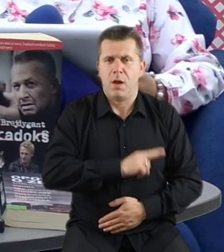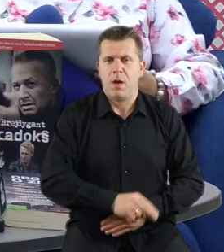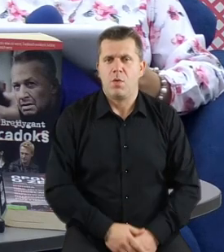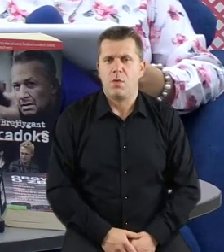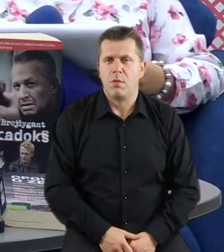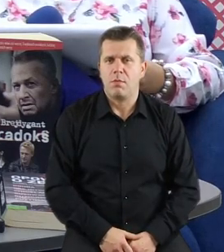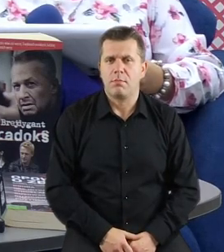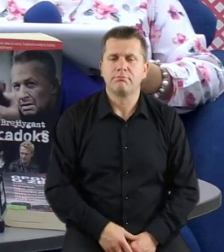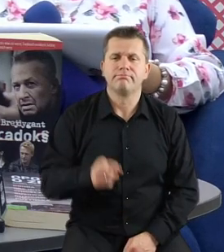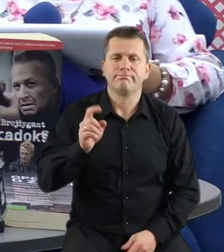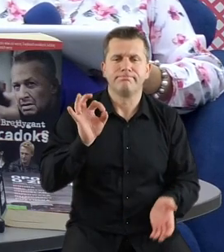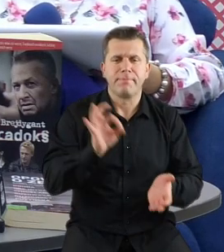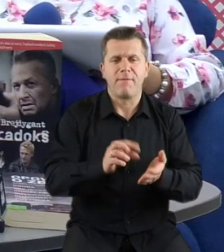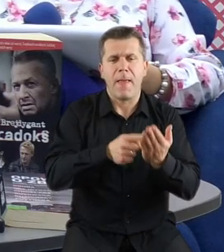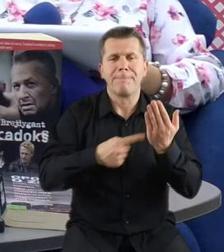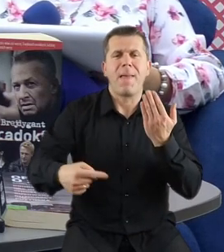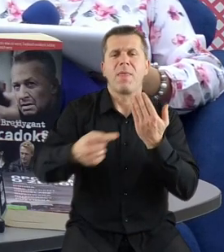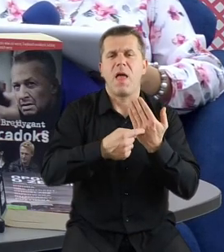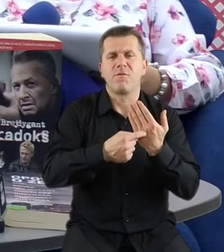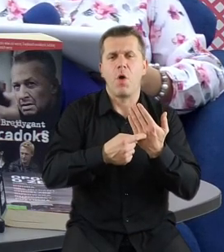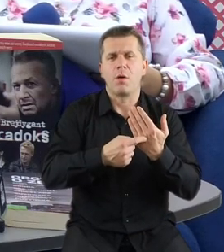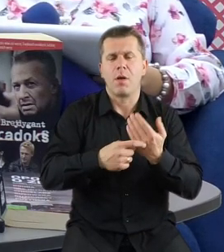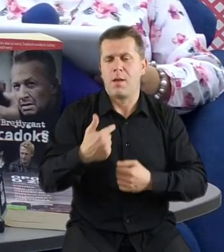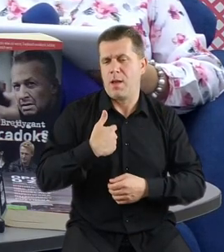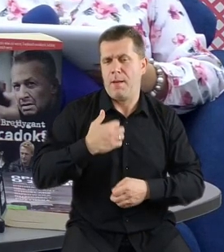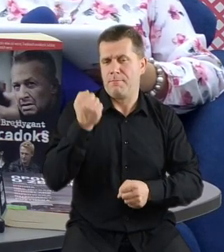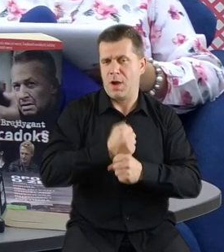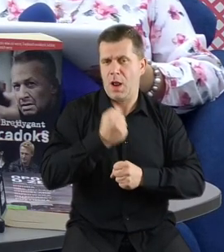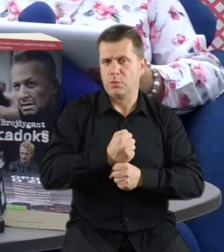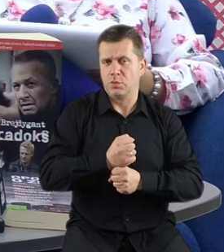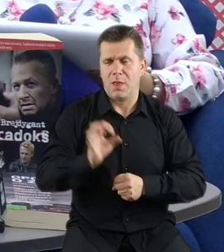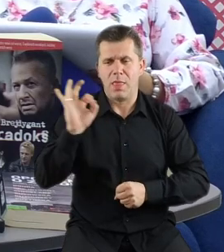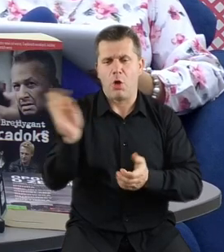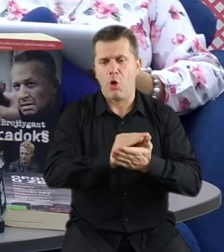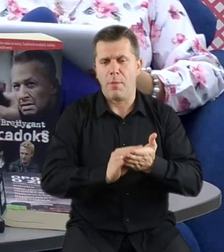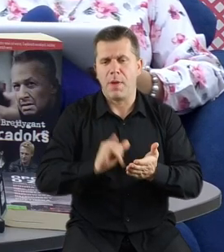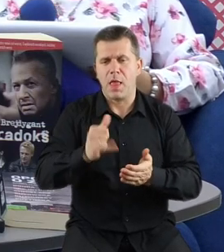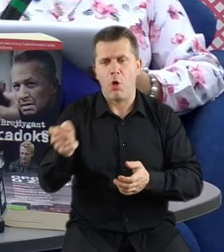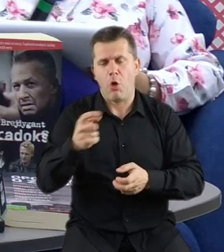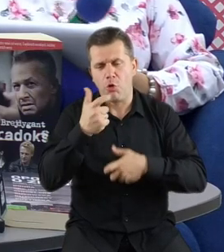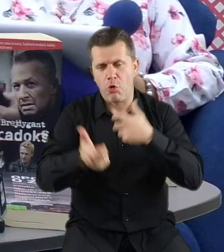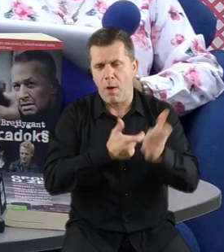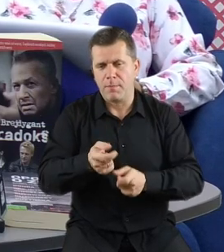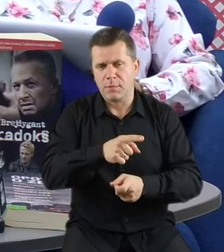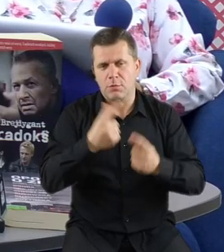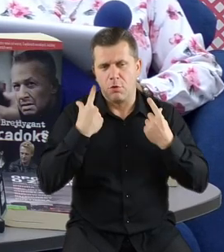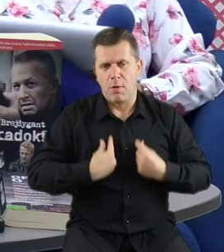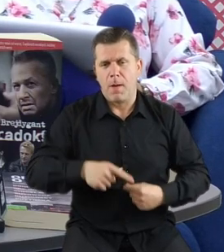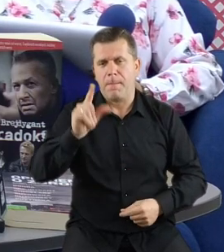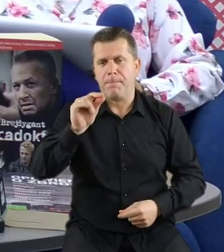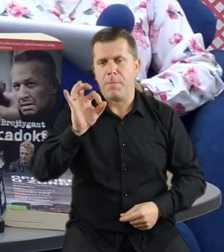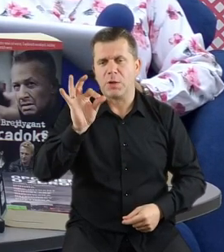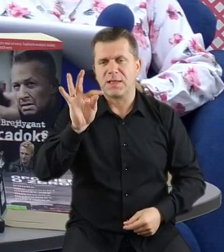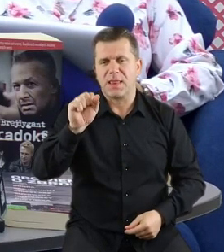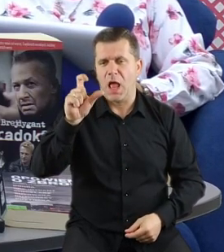spodobało jako pewna metafora tego, jak ja pracuję, jego opis, jak on tworzy postać. No